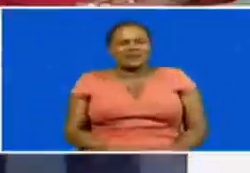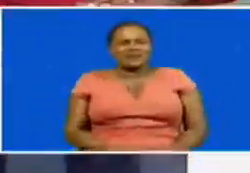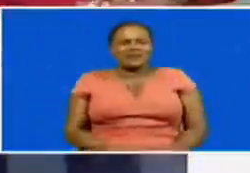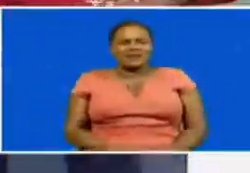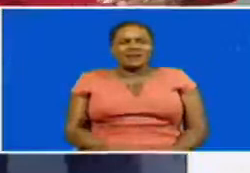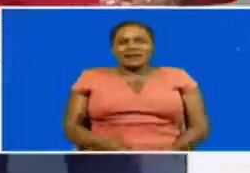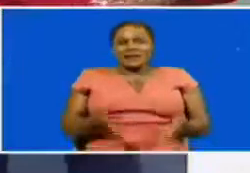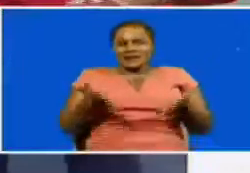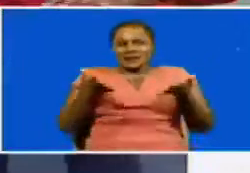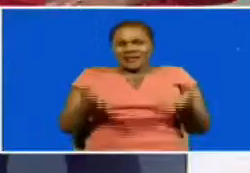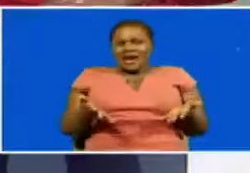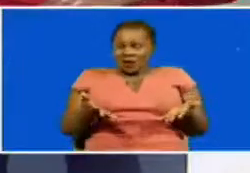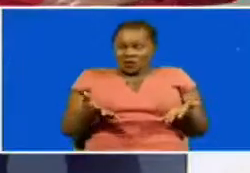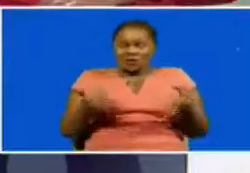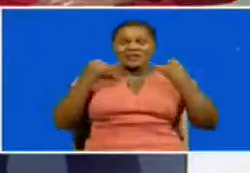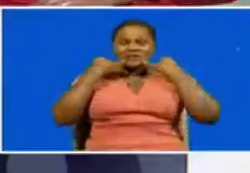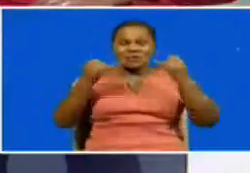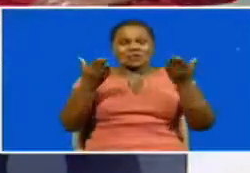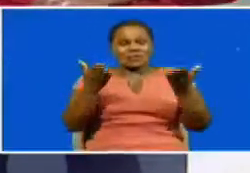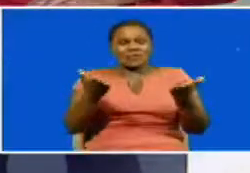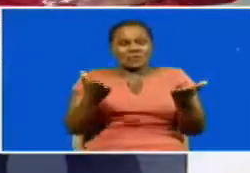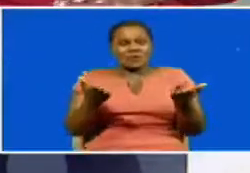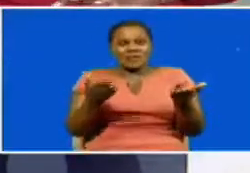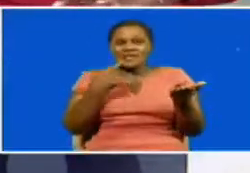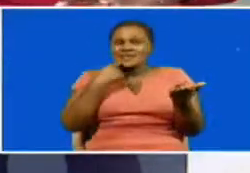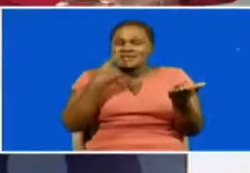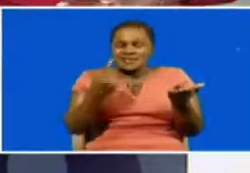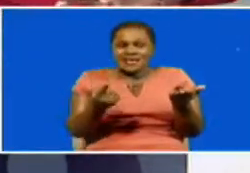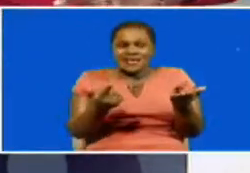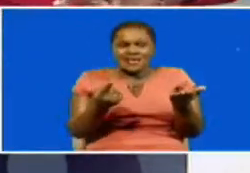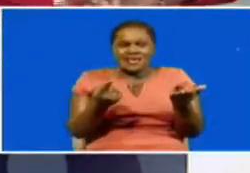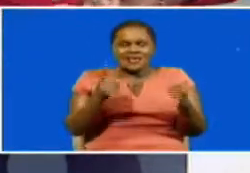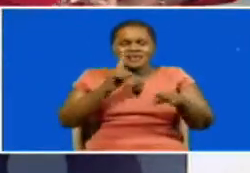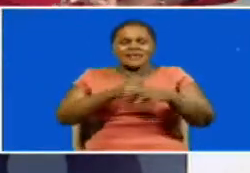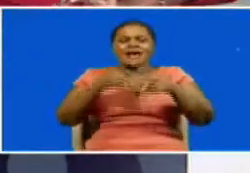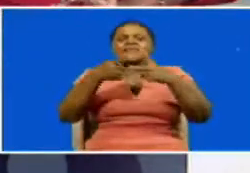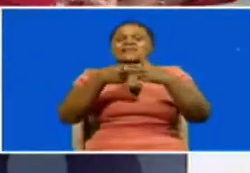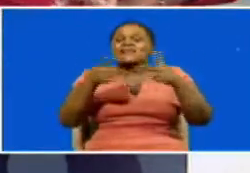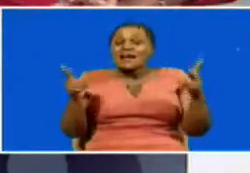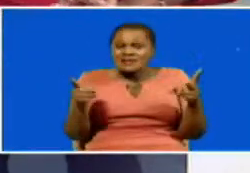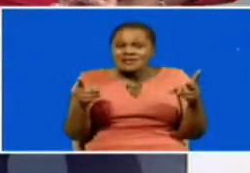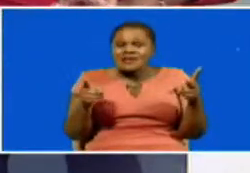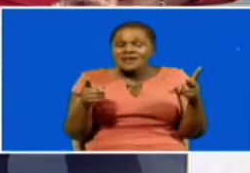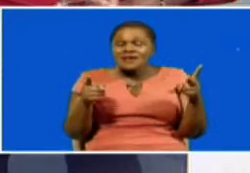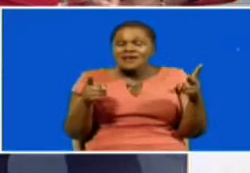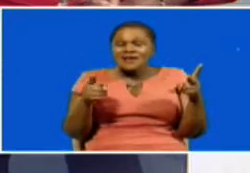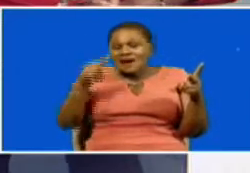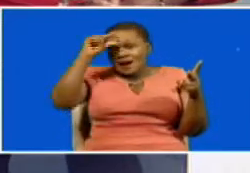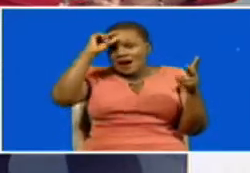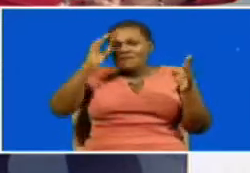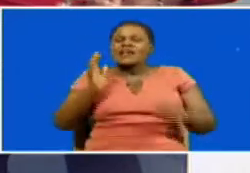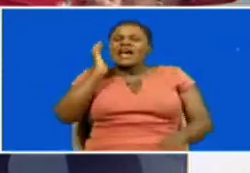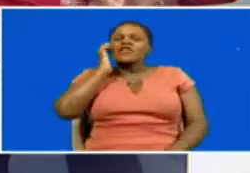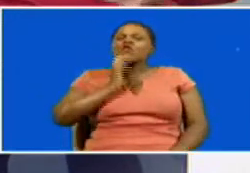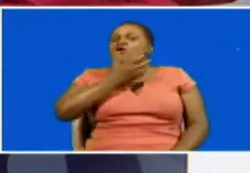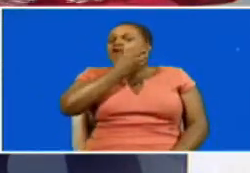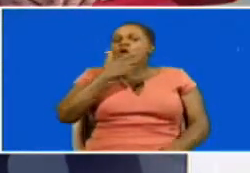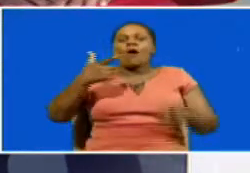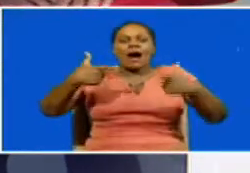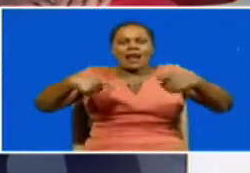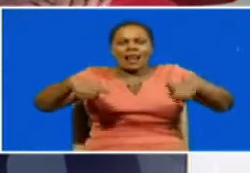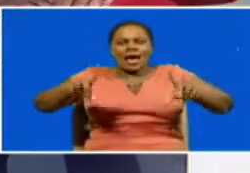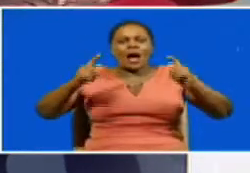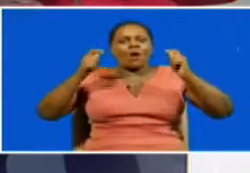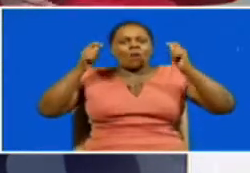Haya mtazamaji, habari ndio hiyo kama tulivyosema katika utangulizi wetu kwamba gavana Nyong'o ameruhusu